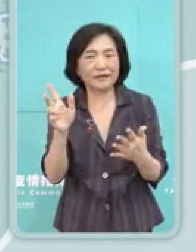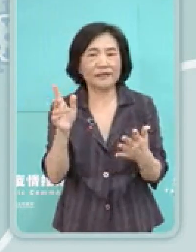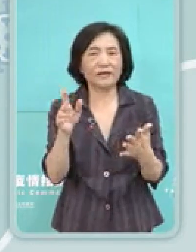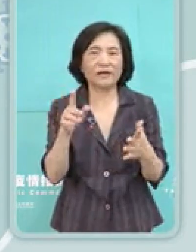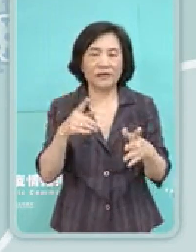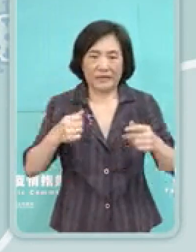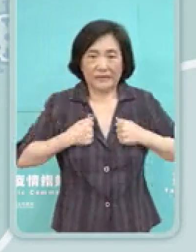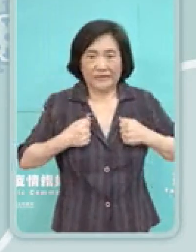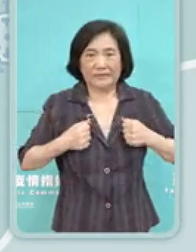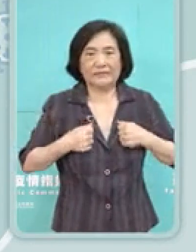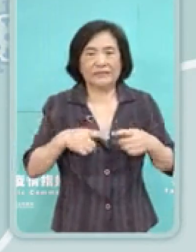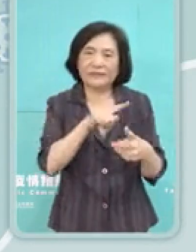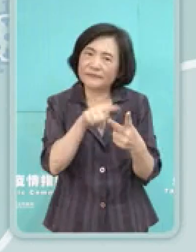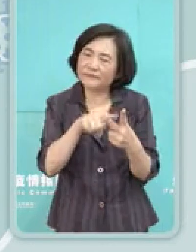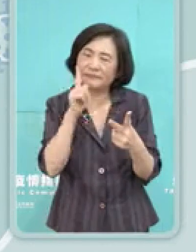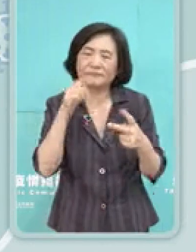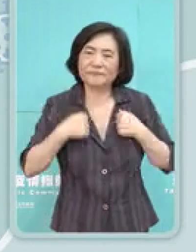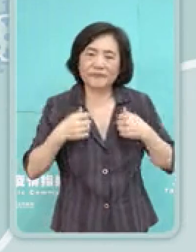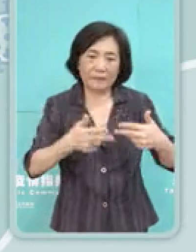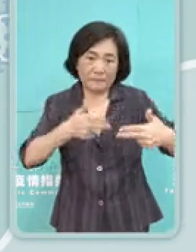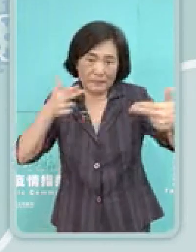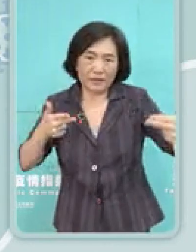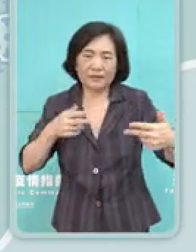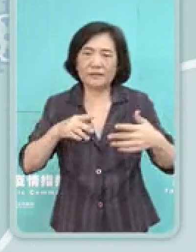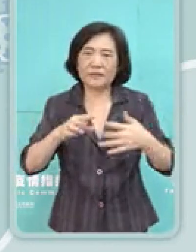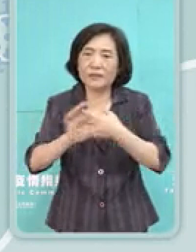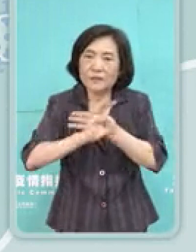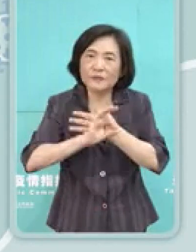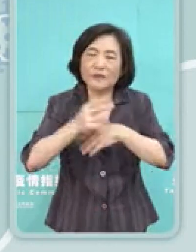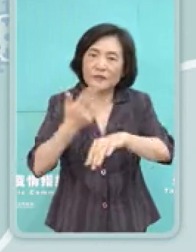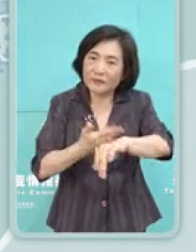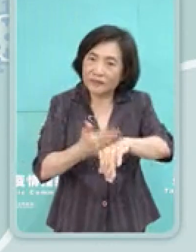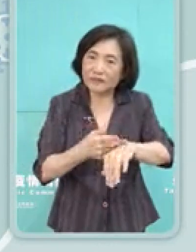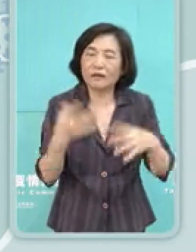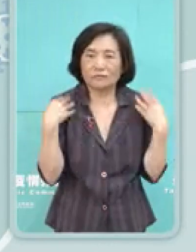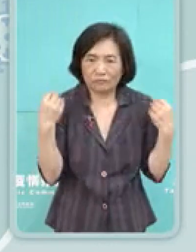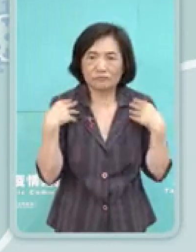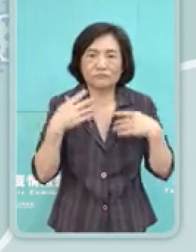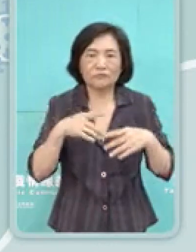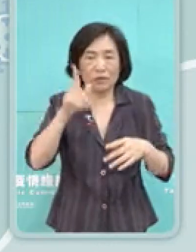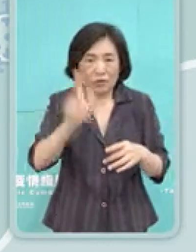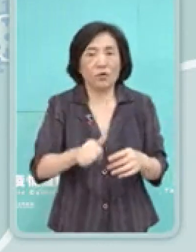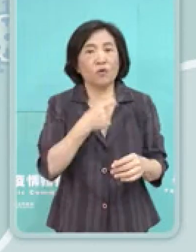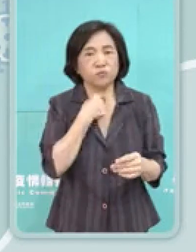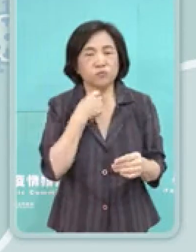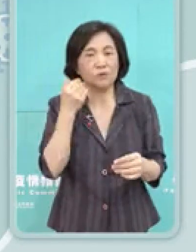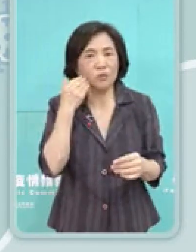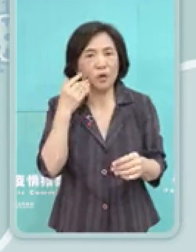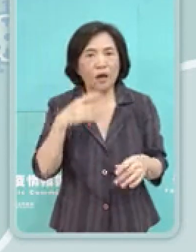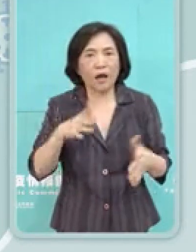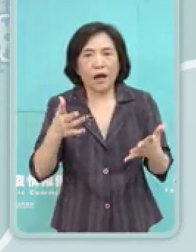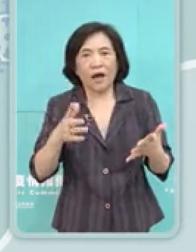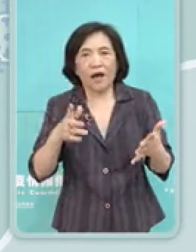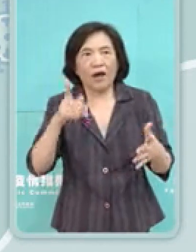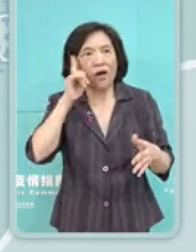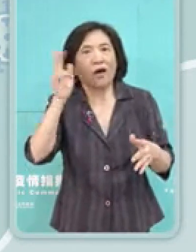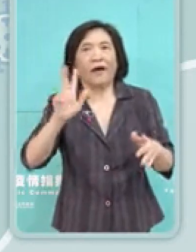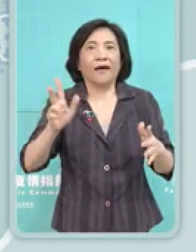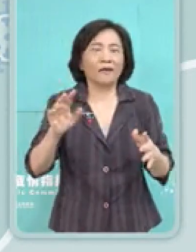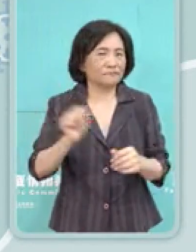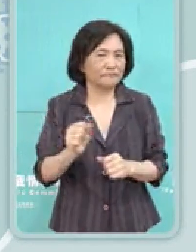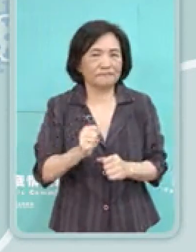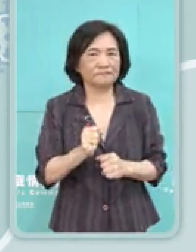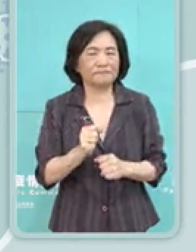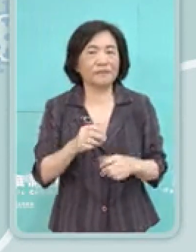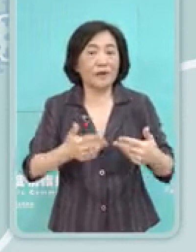下远距线上教学的技术这是要先刚才讲过能够做远距教